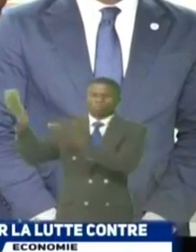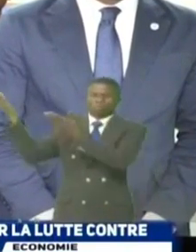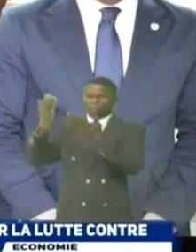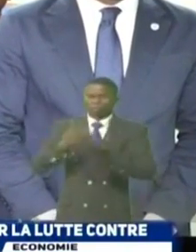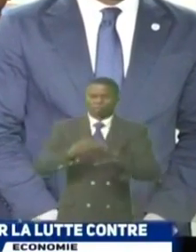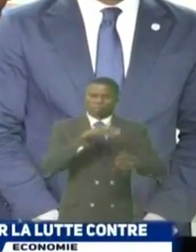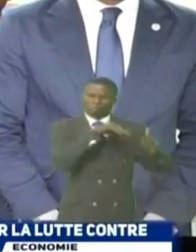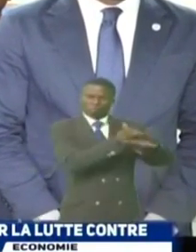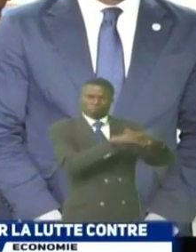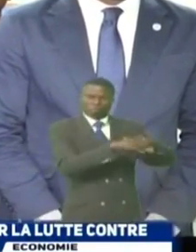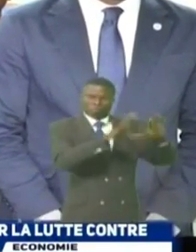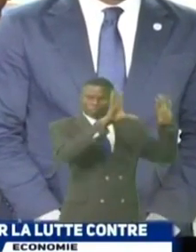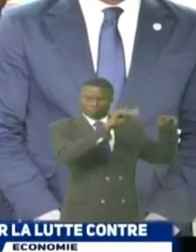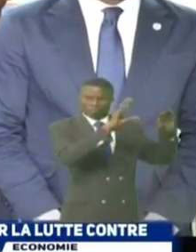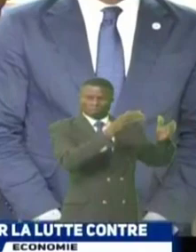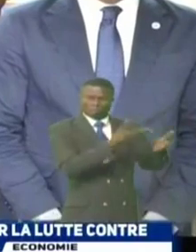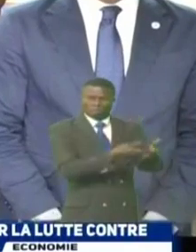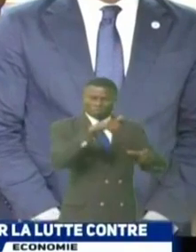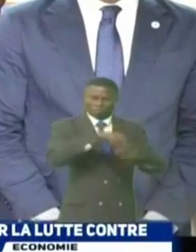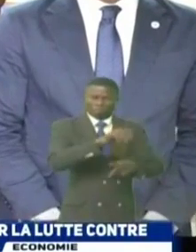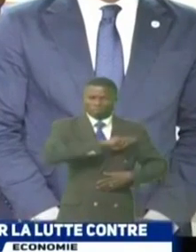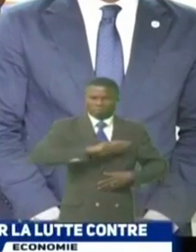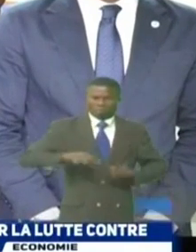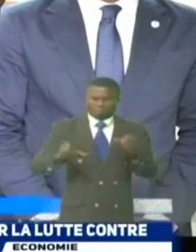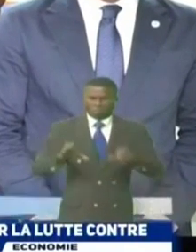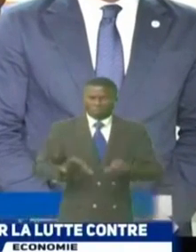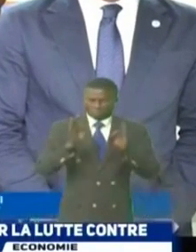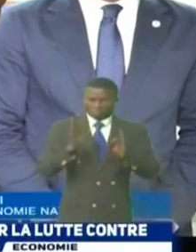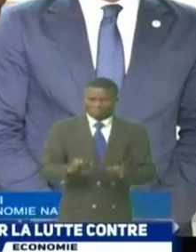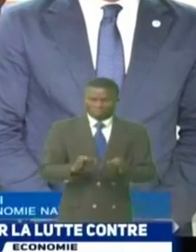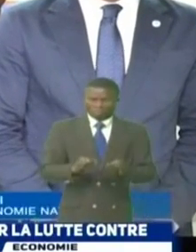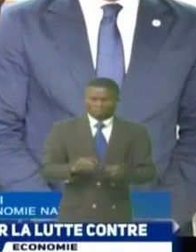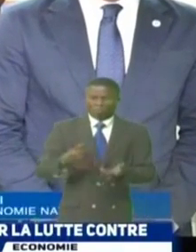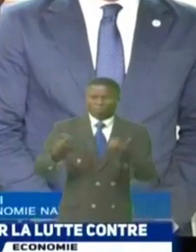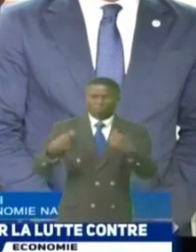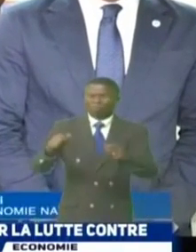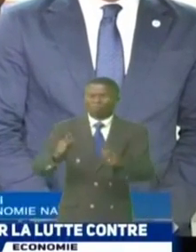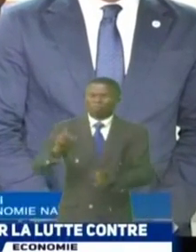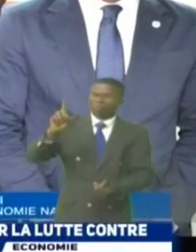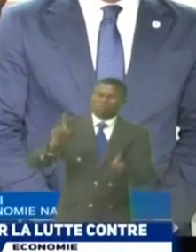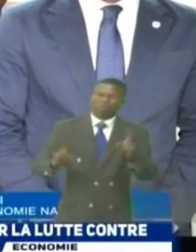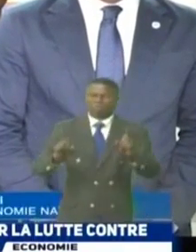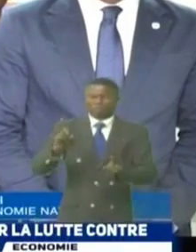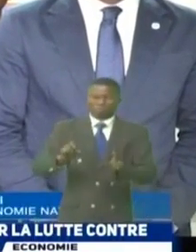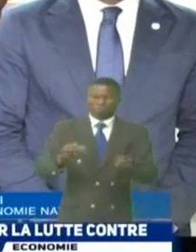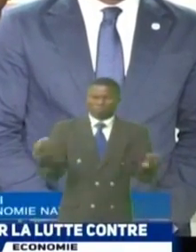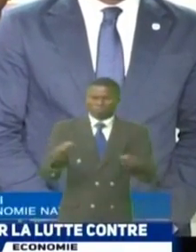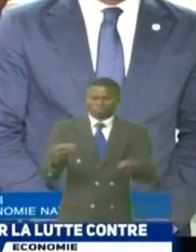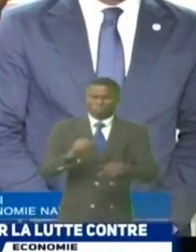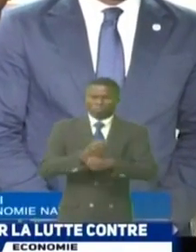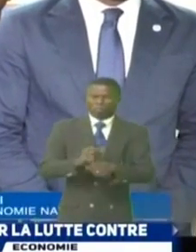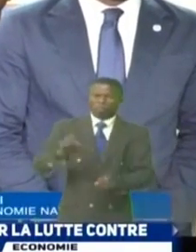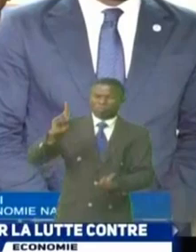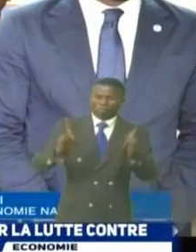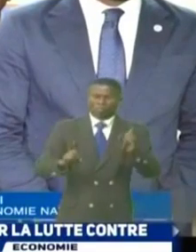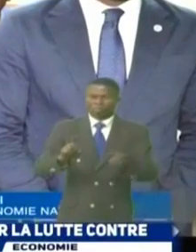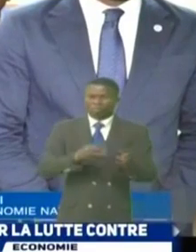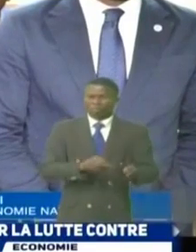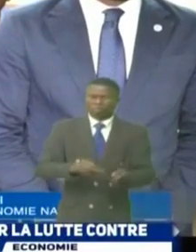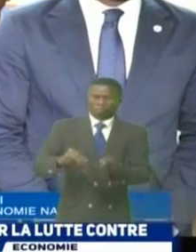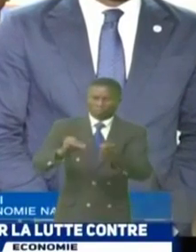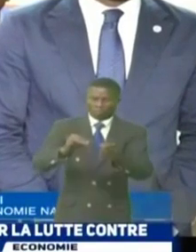entrepôts en République démocratique du Congo, mais qui sont rares sur le marché, puisque créer la rareté sur le marché, c'est une façon